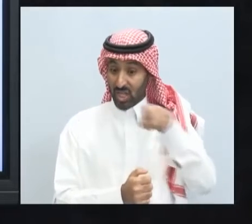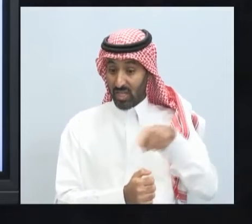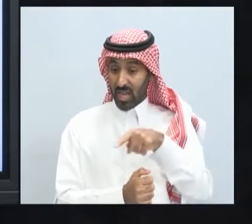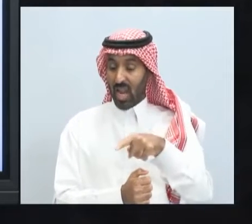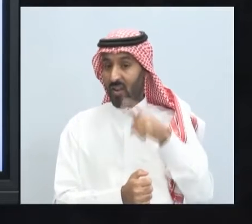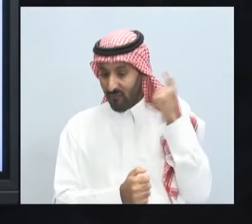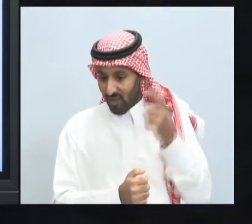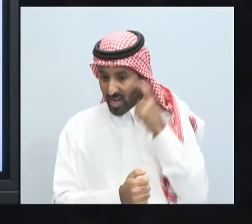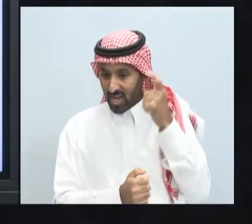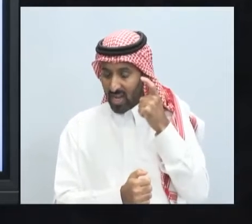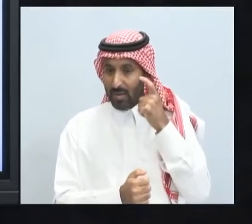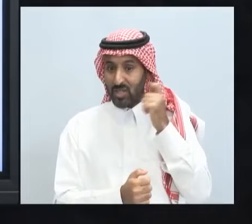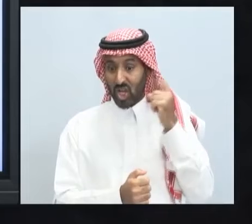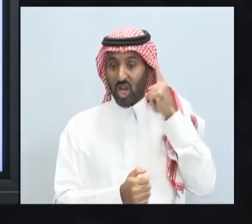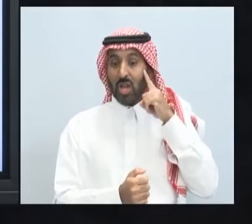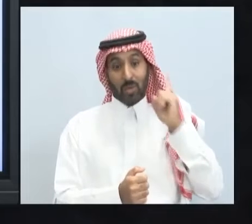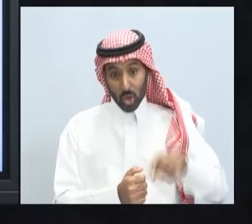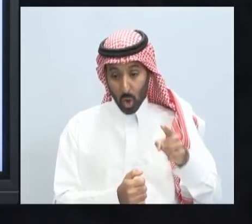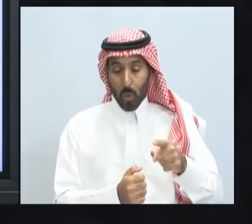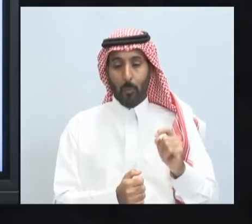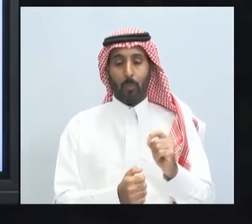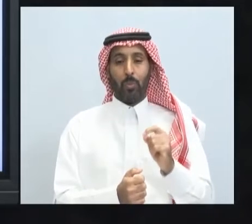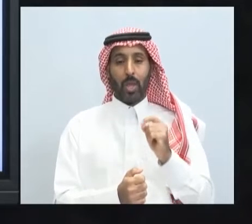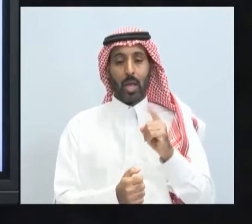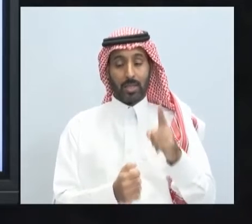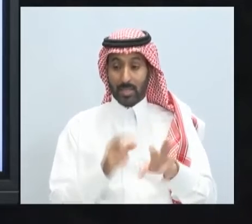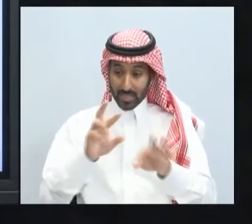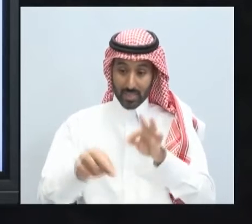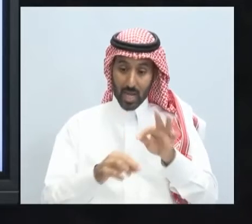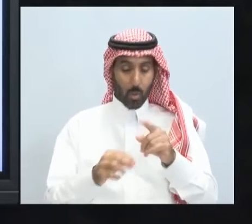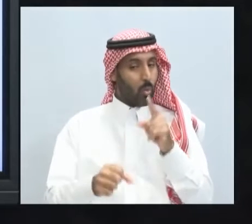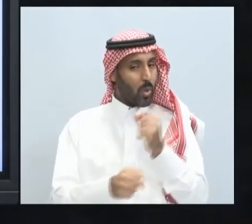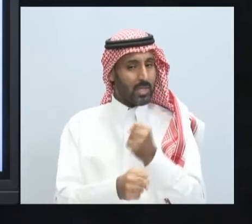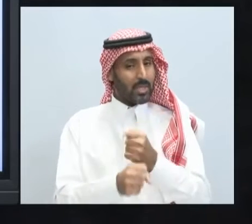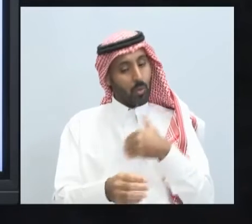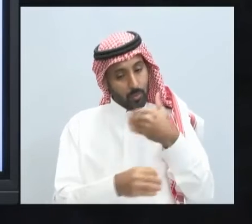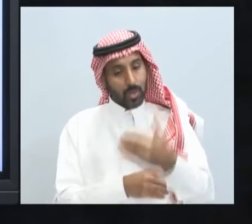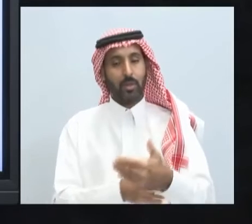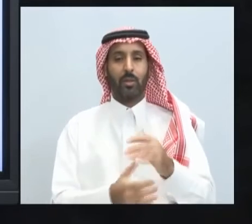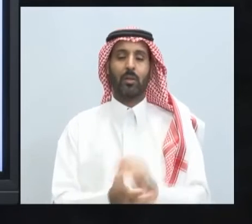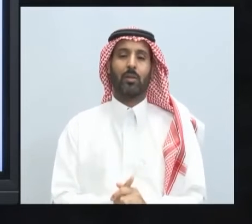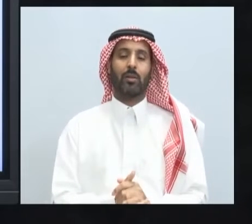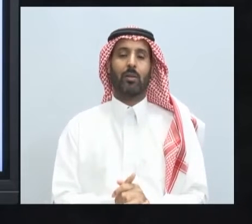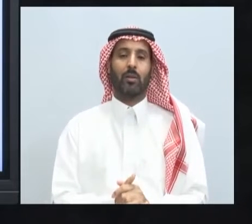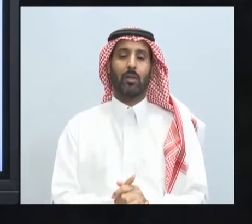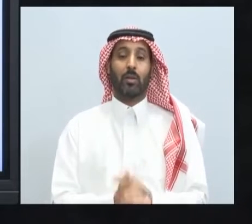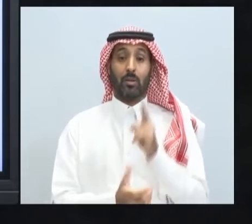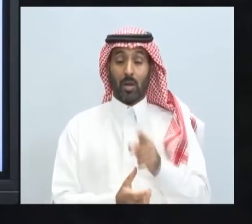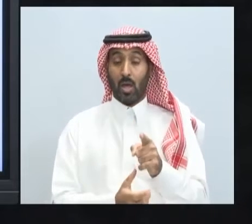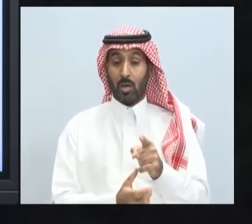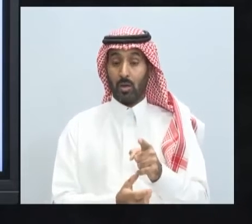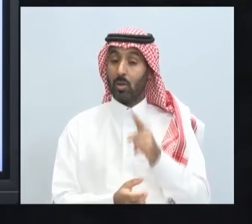التفكير العلمي كل يوم لاتخاذ قرارات عن هذه الانشطه اذا نحن